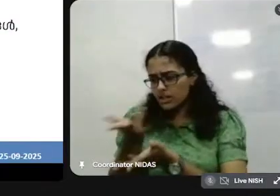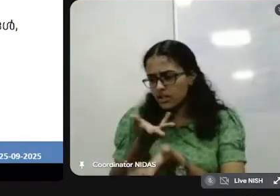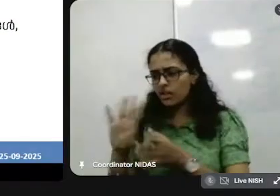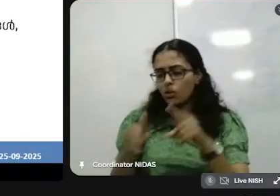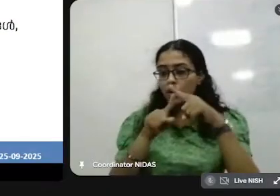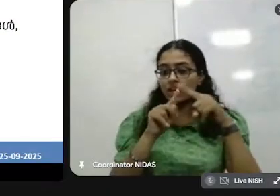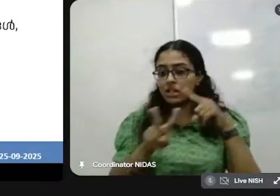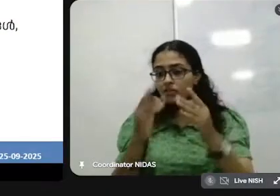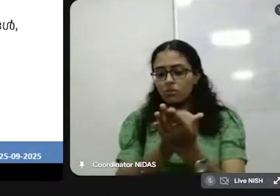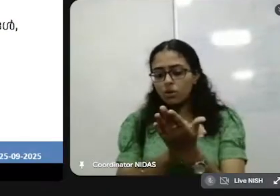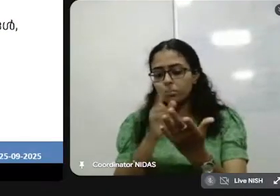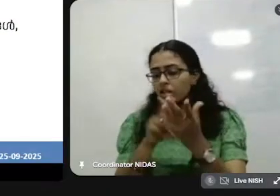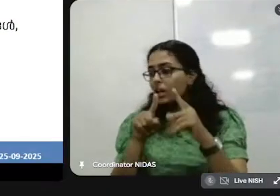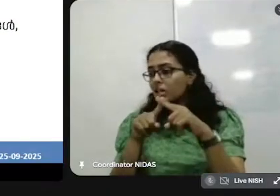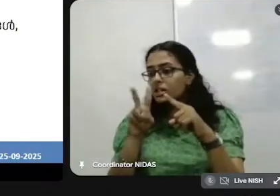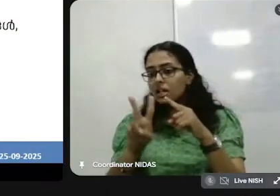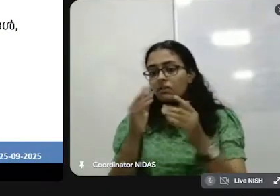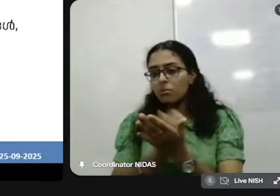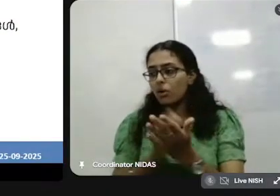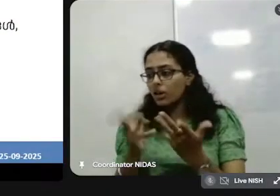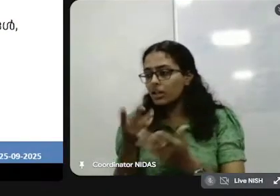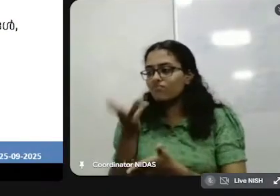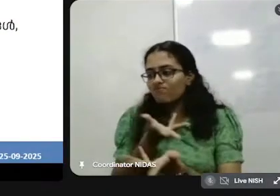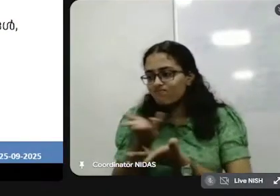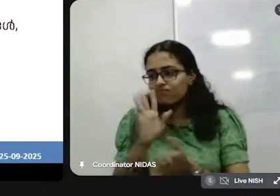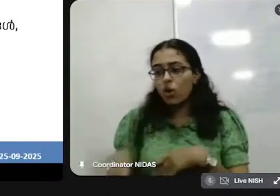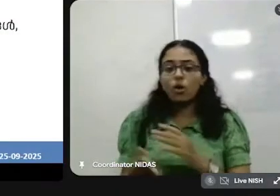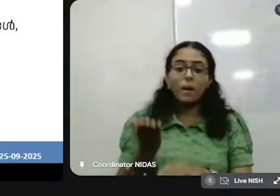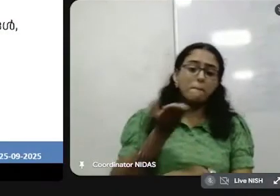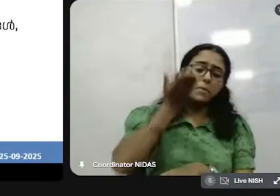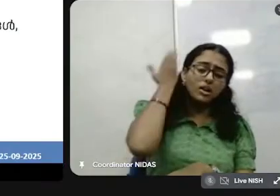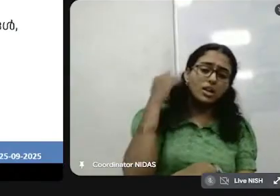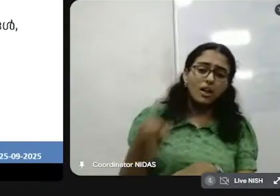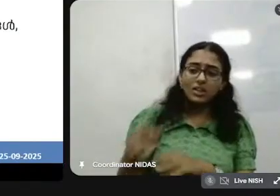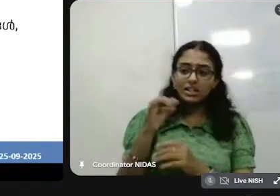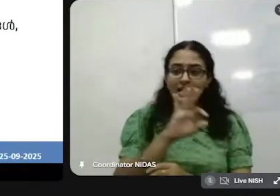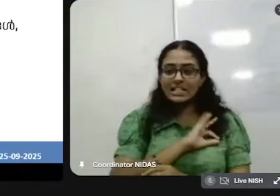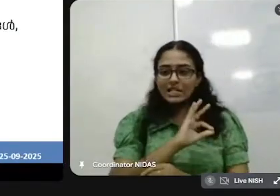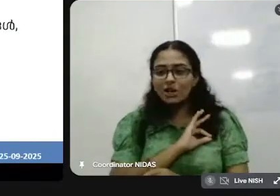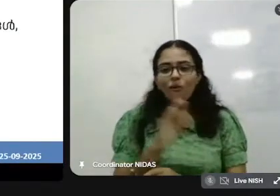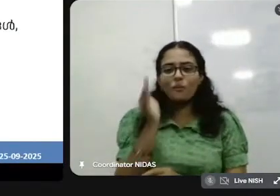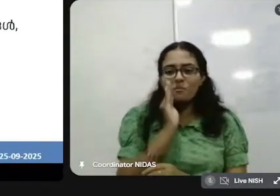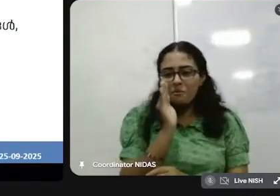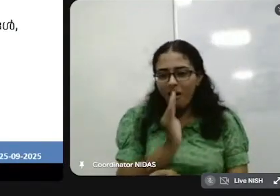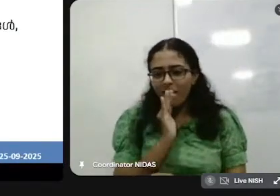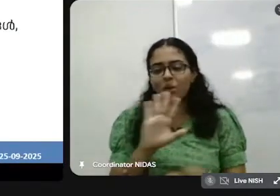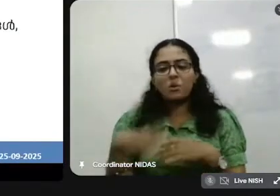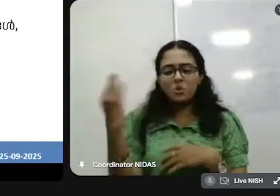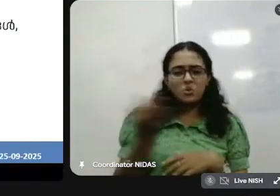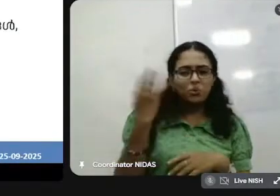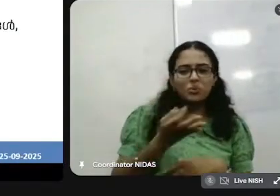ഡിസ്കസ് ചെയ്യാം. അവർക്ക് ഓർമ്മയുള്ള പാട്ടുകൾ, അല്ലെ പണ്ട് അവരെപ്പോഴും പാടിക്കൊണ്ടിരുന്ന പാട്ടുകൾ പാടാനോ അല്ലെ പുതിയ പാട്ടുകൾ